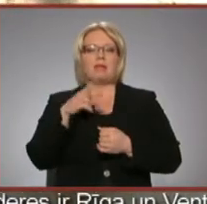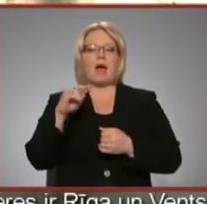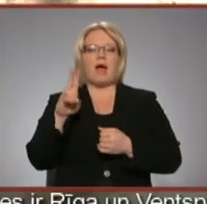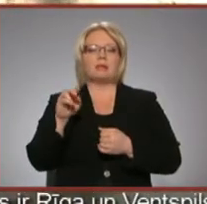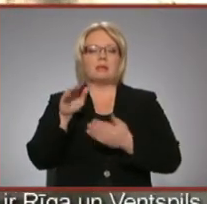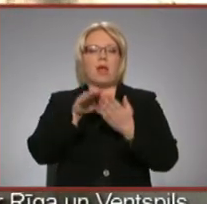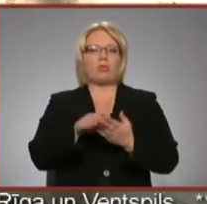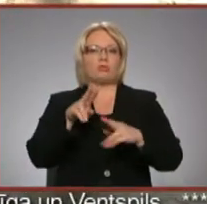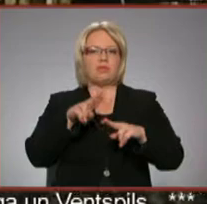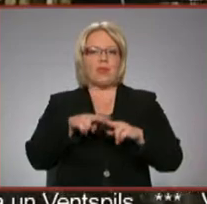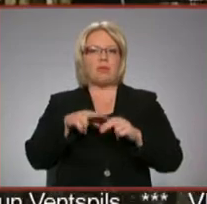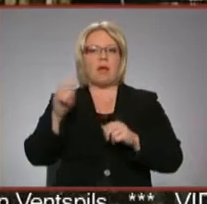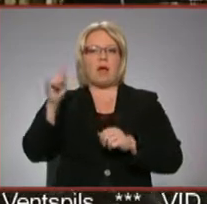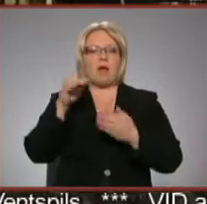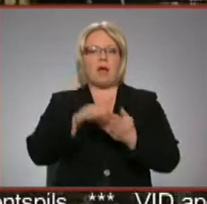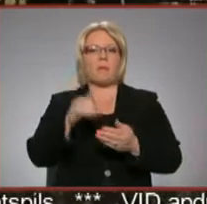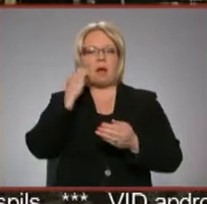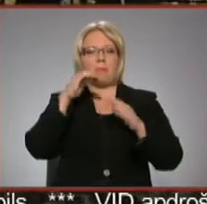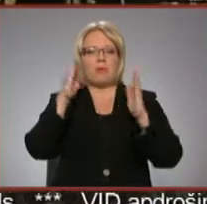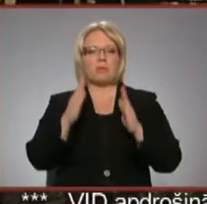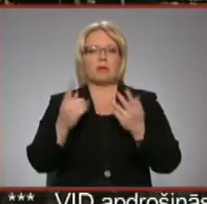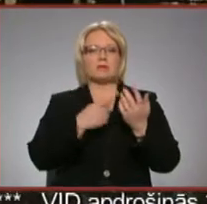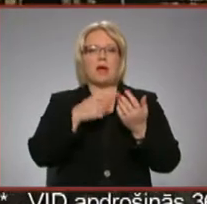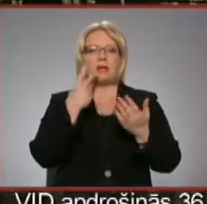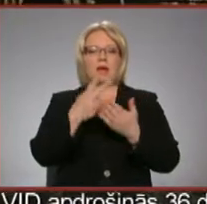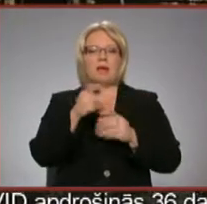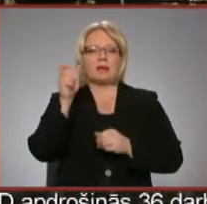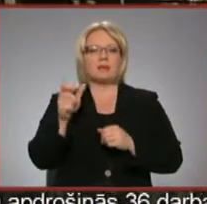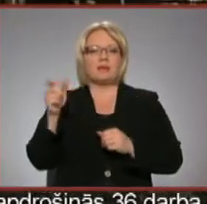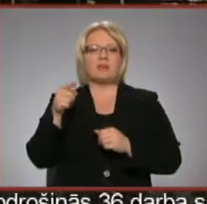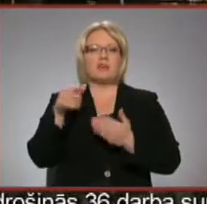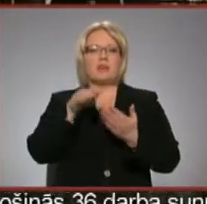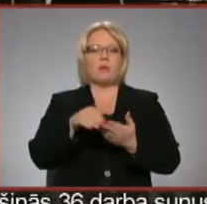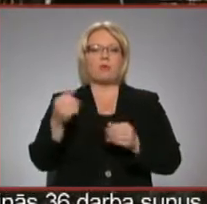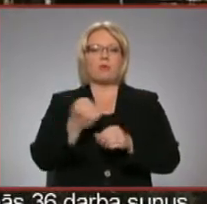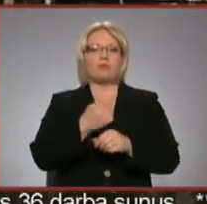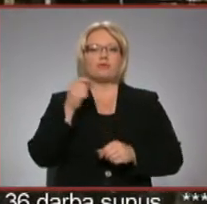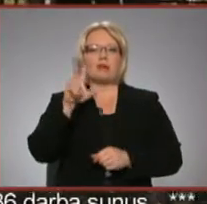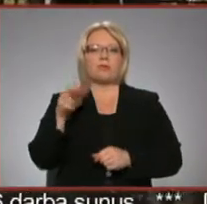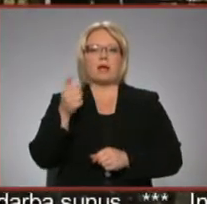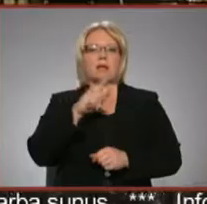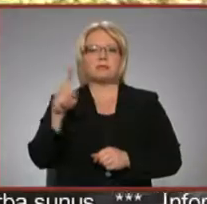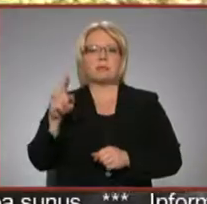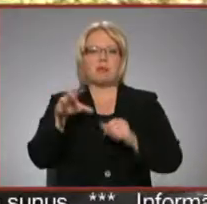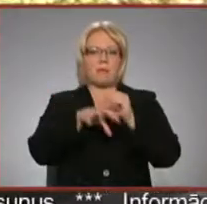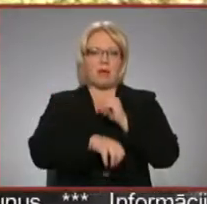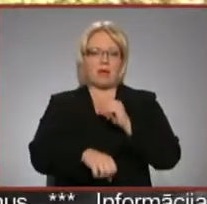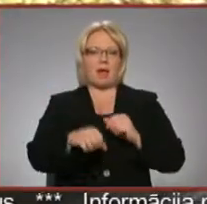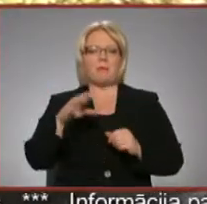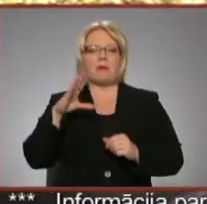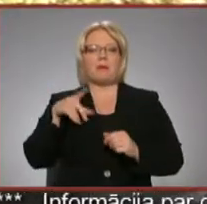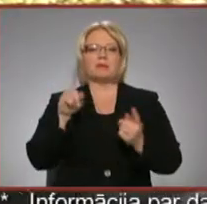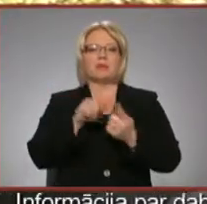vieta. Kapu pieminekļos iegravētie gadu skaitļi rāda, ka cilvēki šeit apbedīti kopš 18. Gadsimta beigām. Te